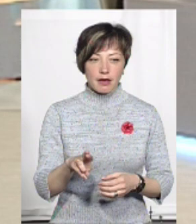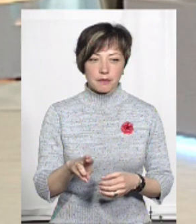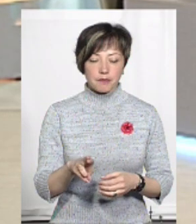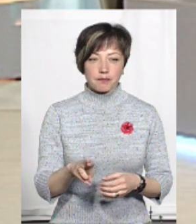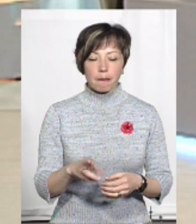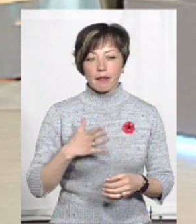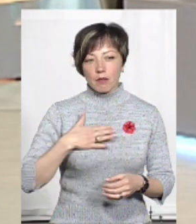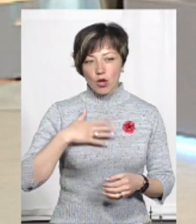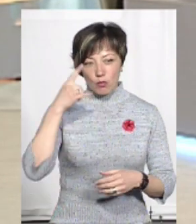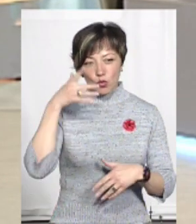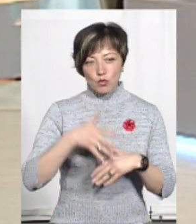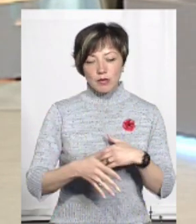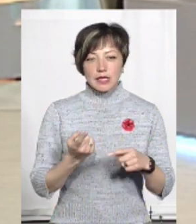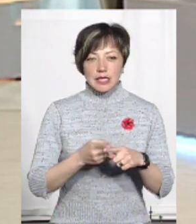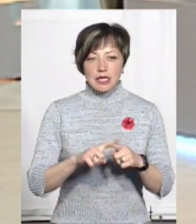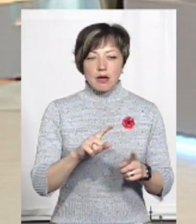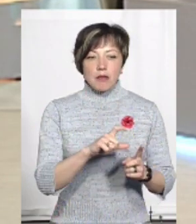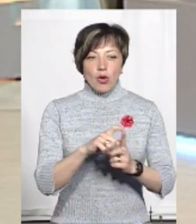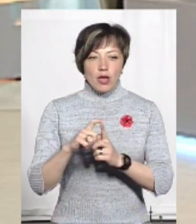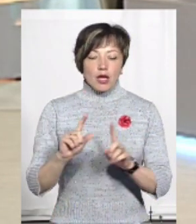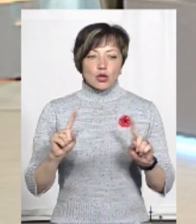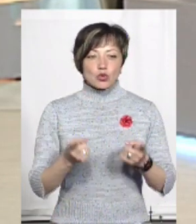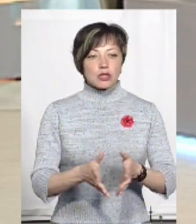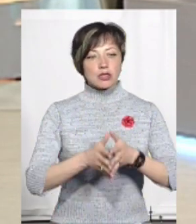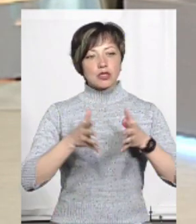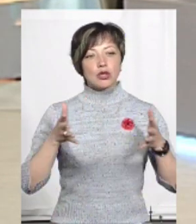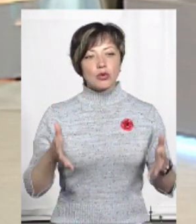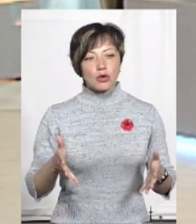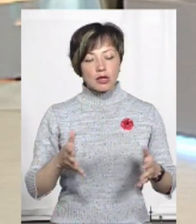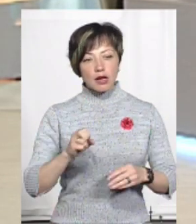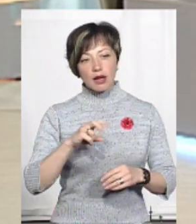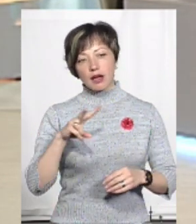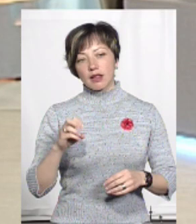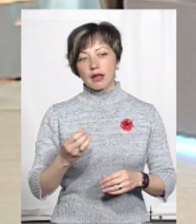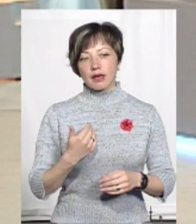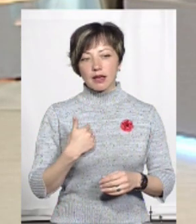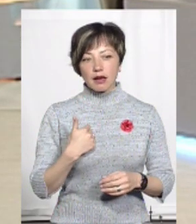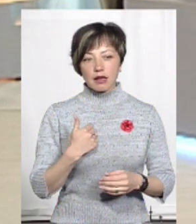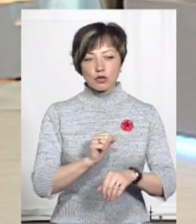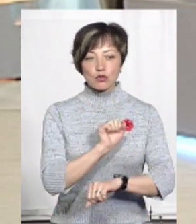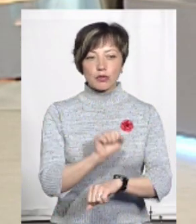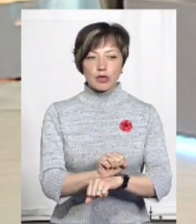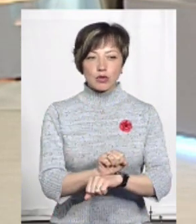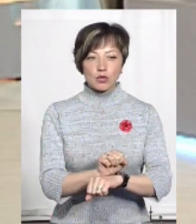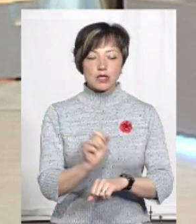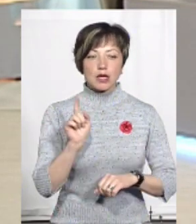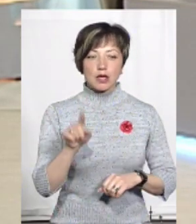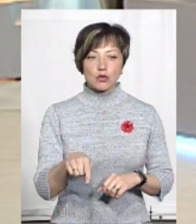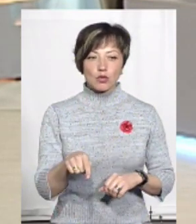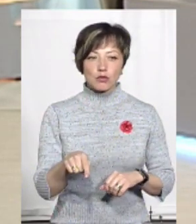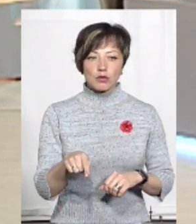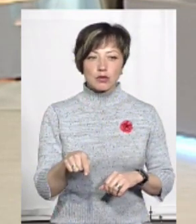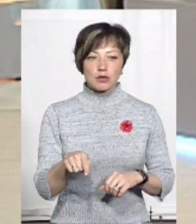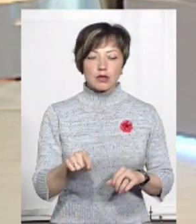розумінні я хочу сказати, що це поняття, звичайно, дуже широке, однак я зупинюся на тому,